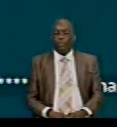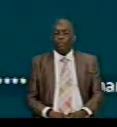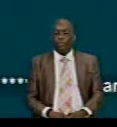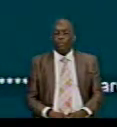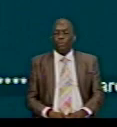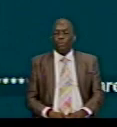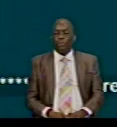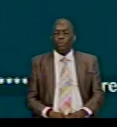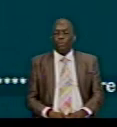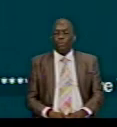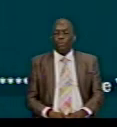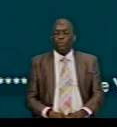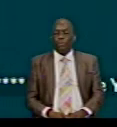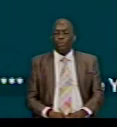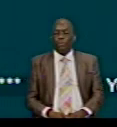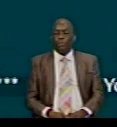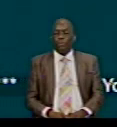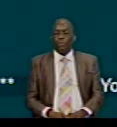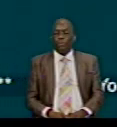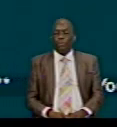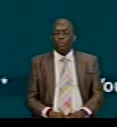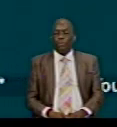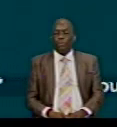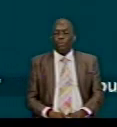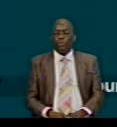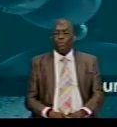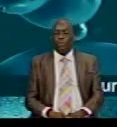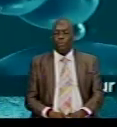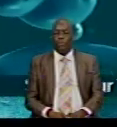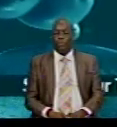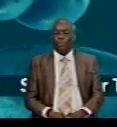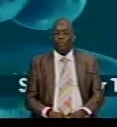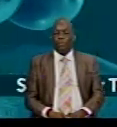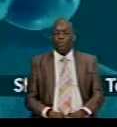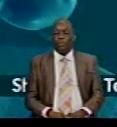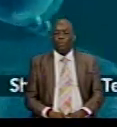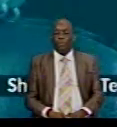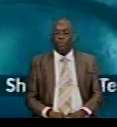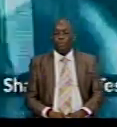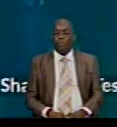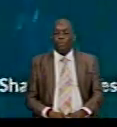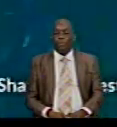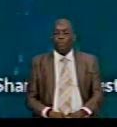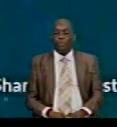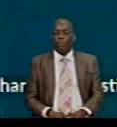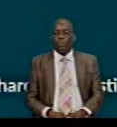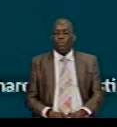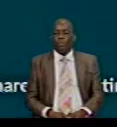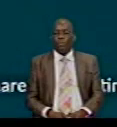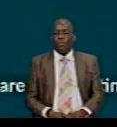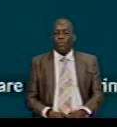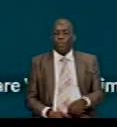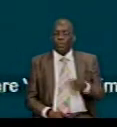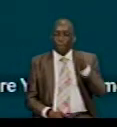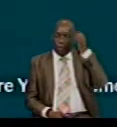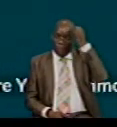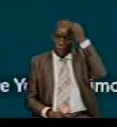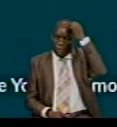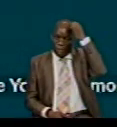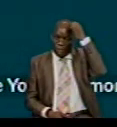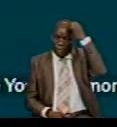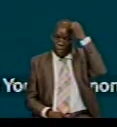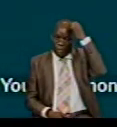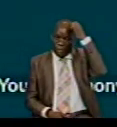a prié, j'ai cru en la prière de l'homme de Dieu et j'ai cru que j'ai reçu mon miracle. Le lendemain, je me suis